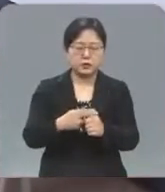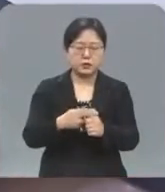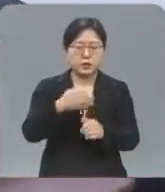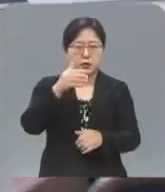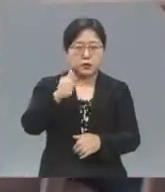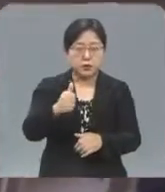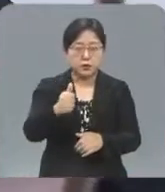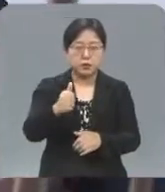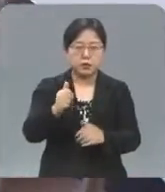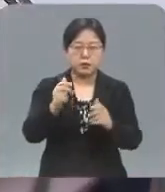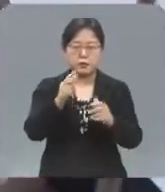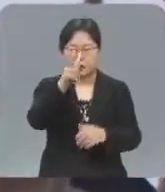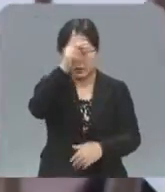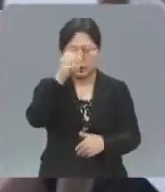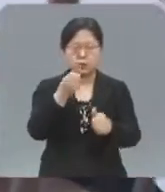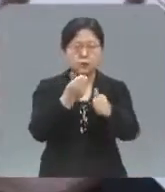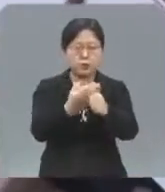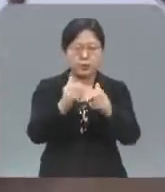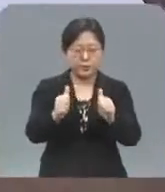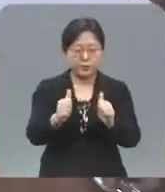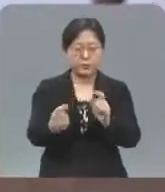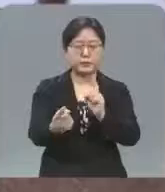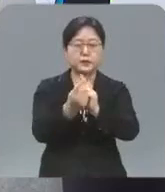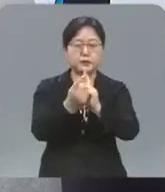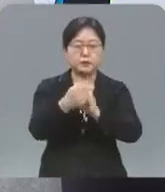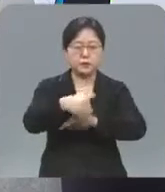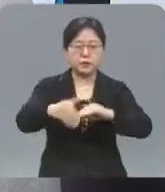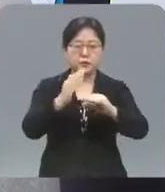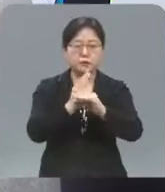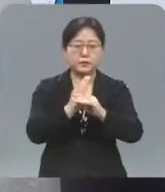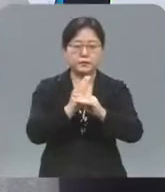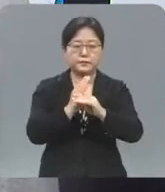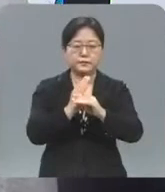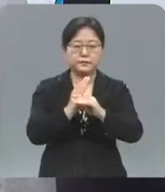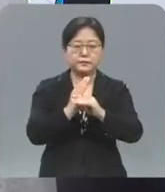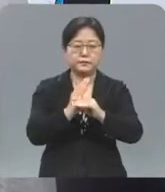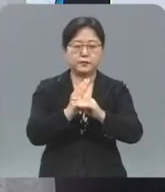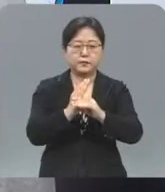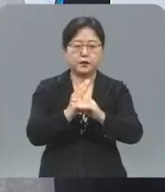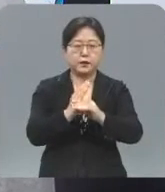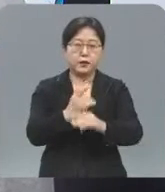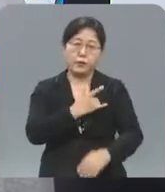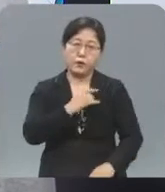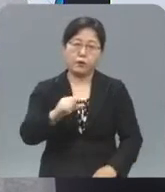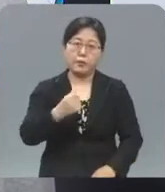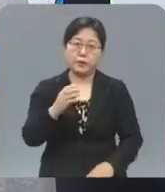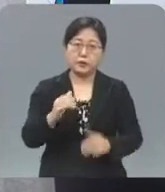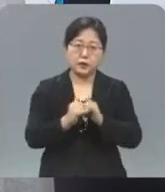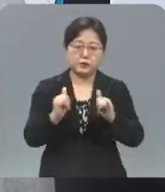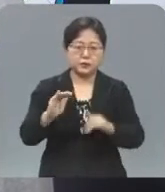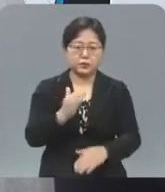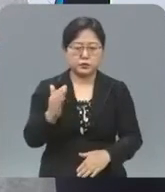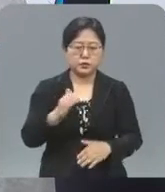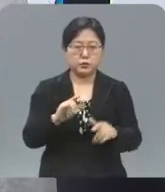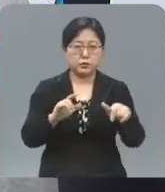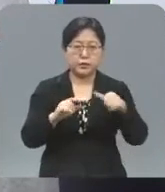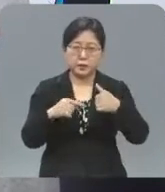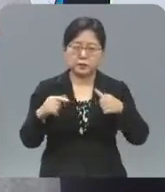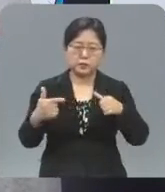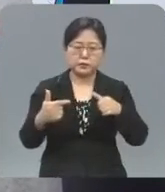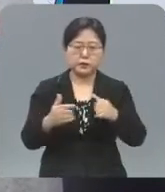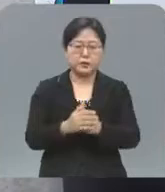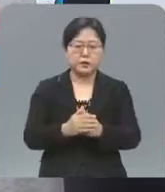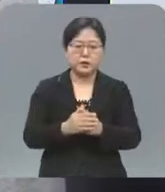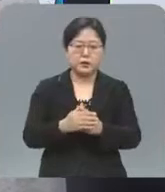경찰에 고소하는 등 법적 대응을 검토 중입니다. 모트나 500분은 될 것 같은데 5,600분은 될 것 같은데